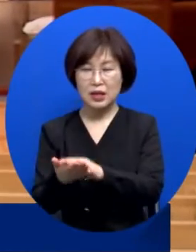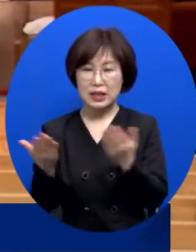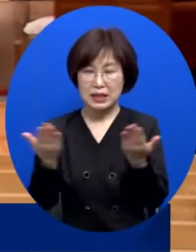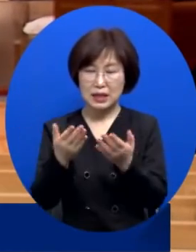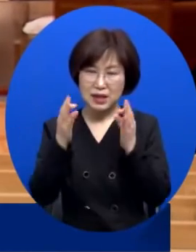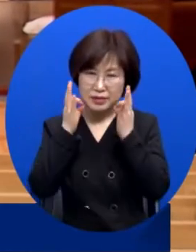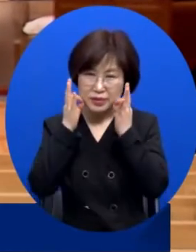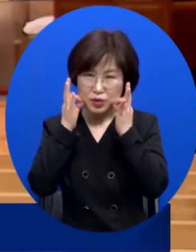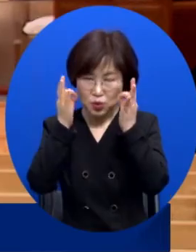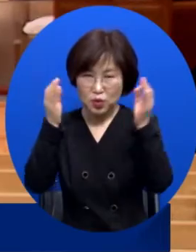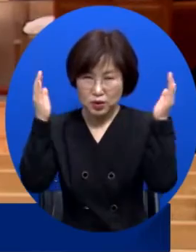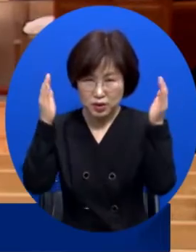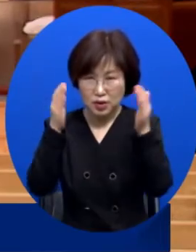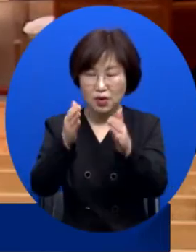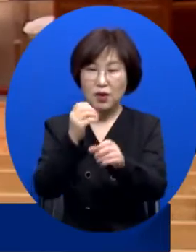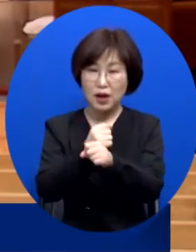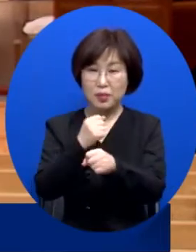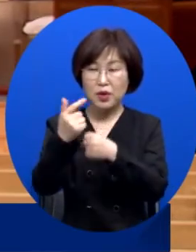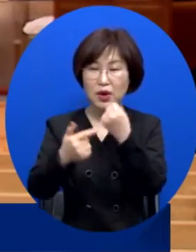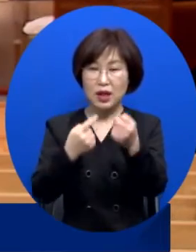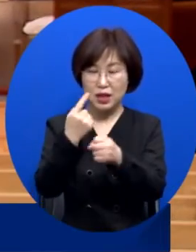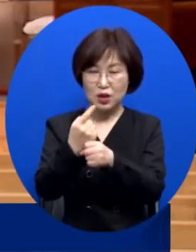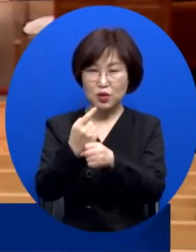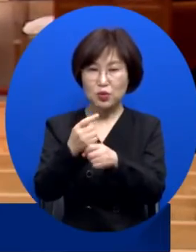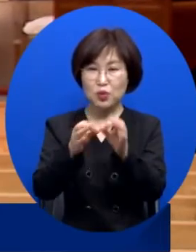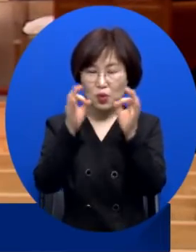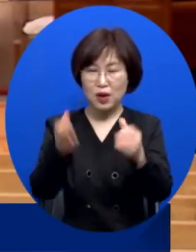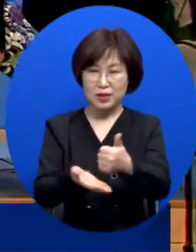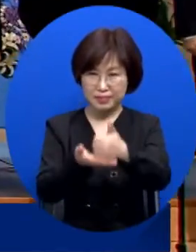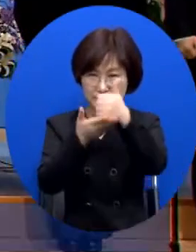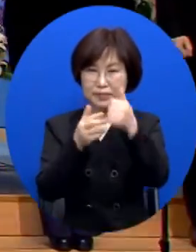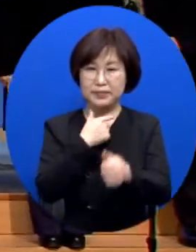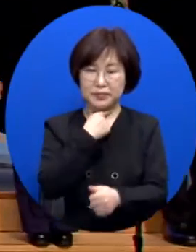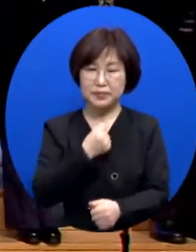기울이며 한해를 섬기도록 하겠습니다